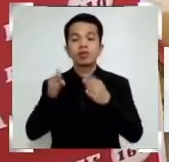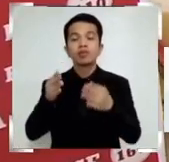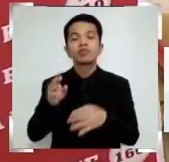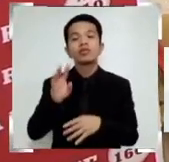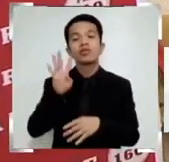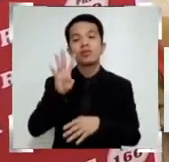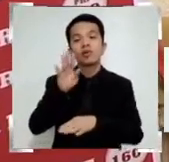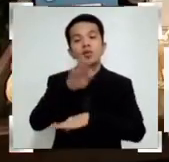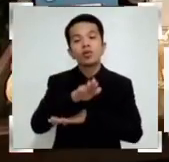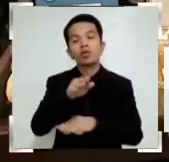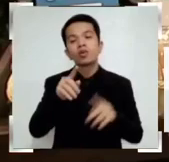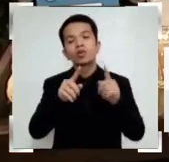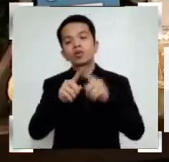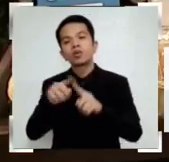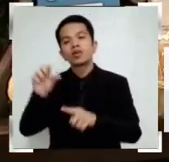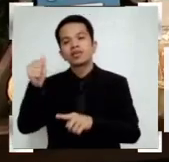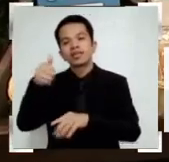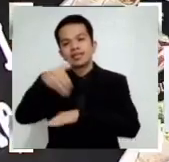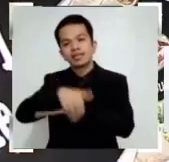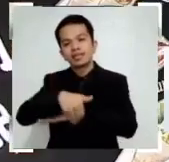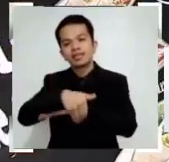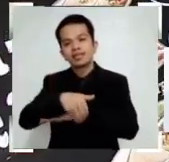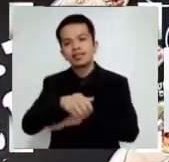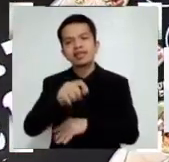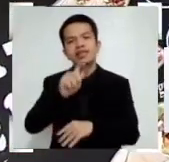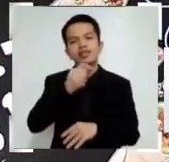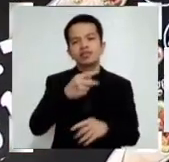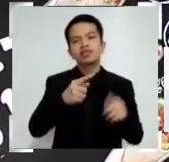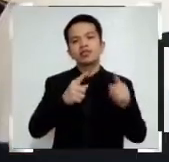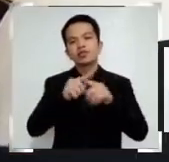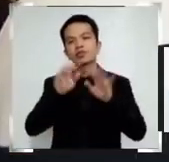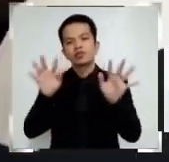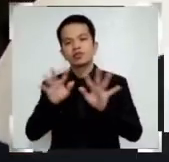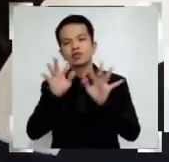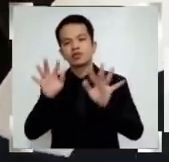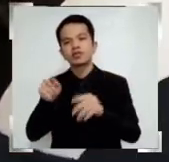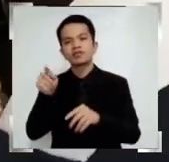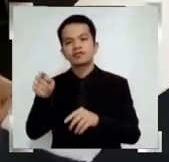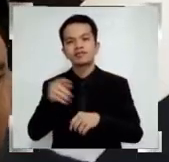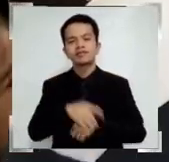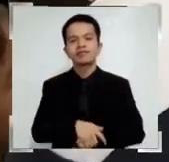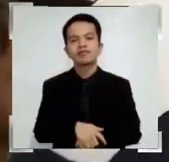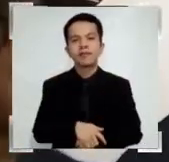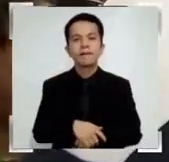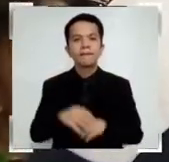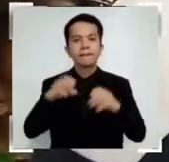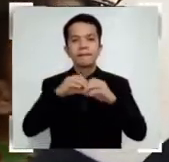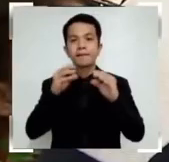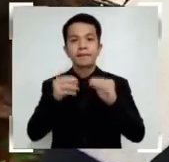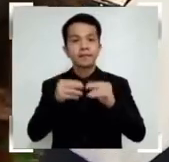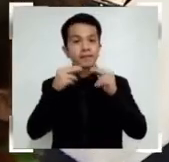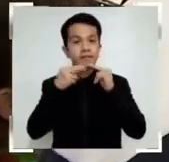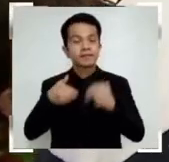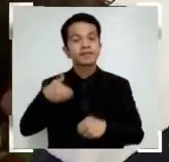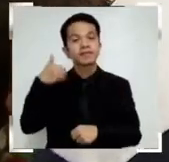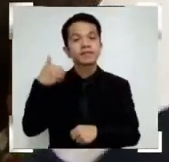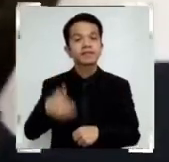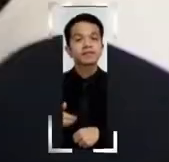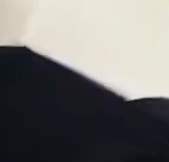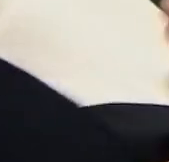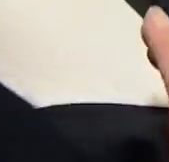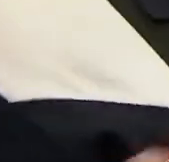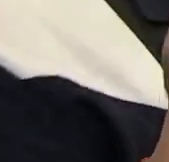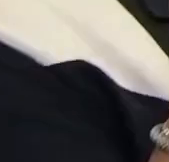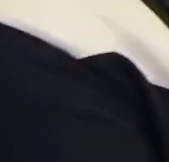alas 10 ng gabi, Huwebes hanggang Linggo, ang Merkato Central. Para sa GMA Integrated News, Jamie Santos ang